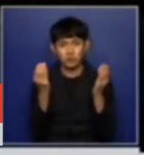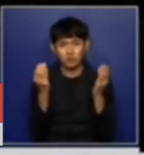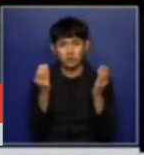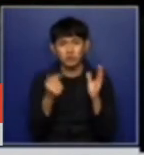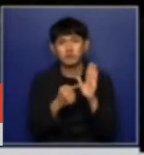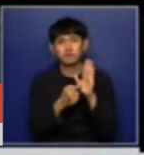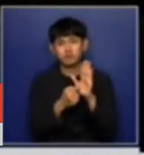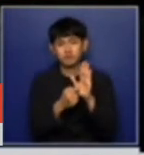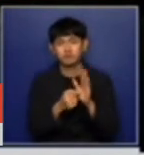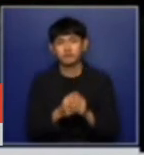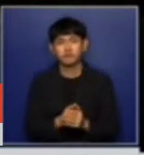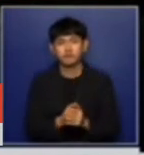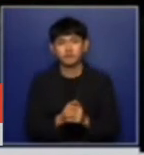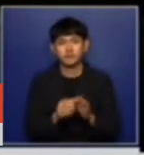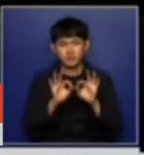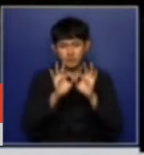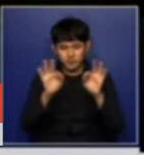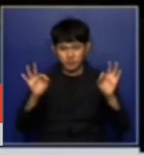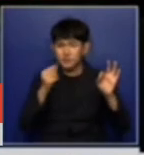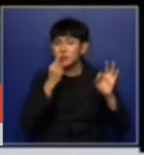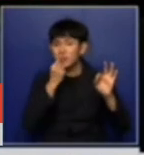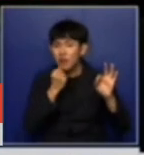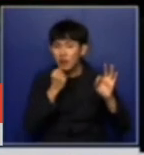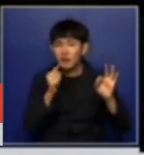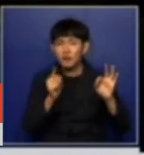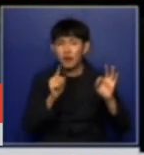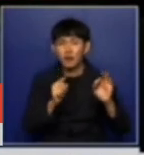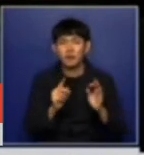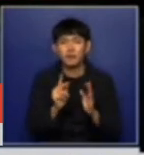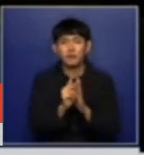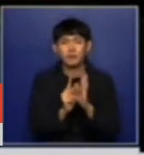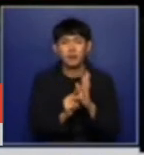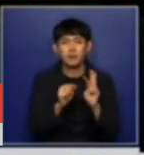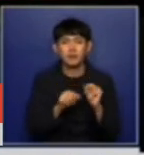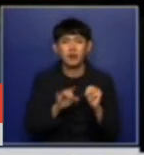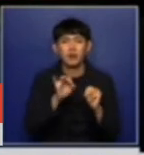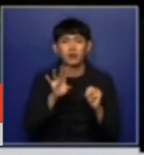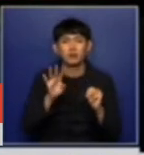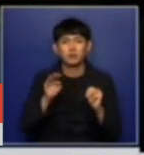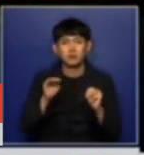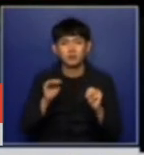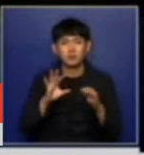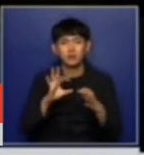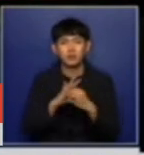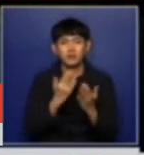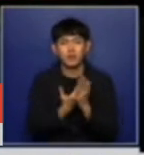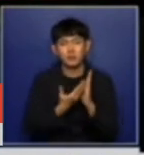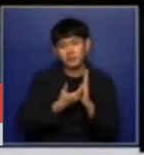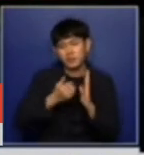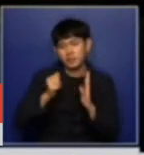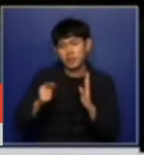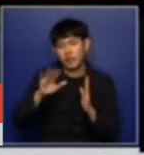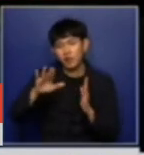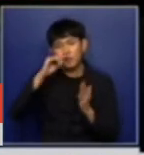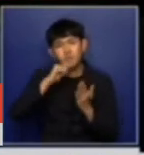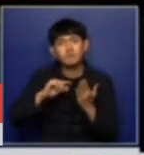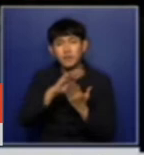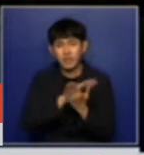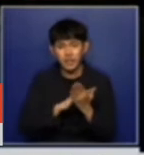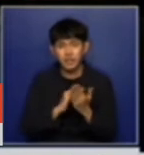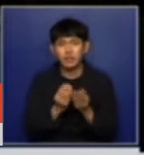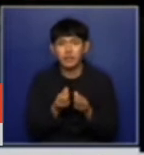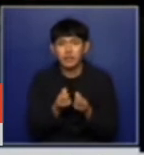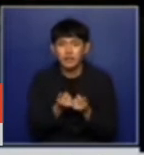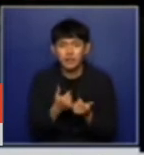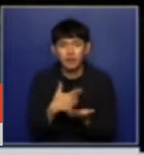ให้ท่านประธานได้ดูและขีดเส้นใต้ครับในมาตรา140เรื่องการจ่ายเงินแผ่นดินอันนั้นผมจะไม่ลงราย